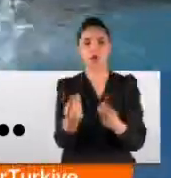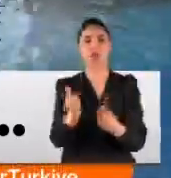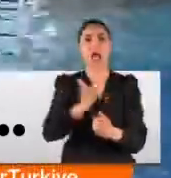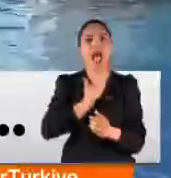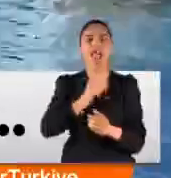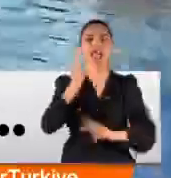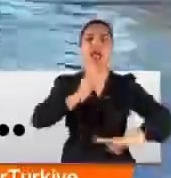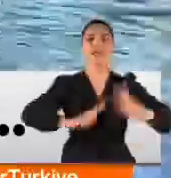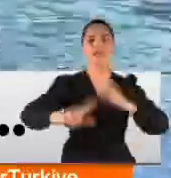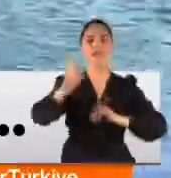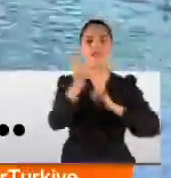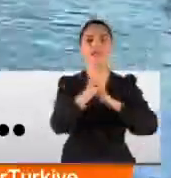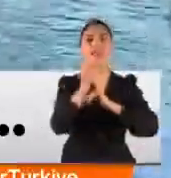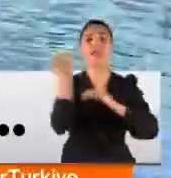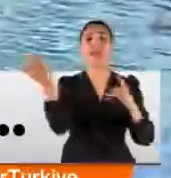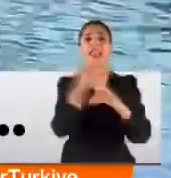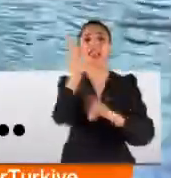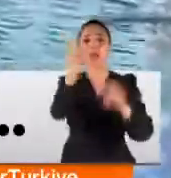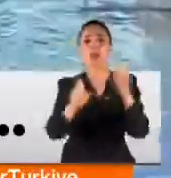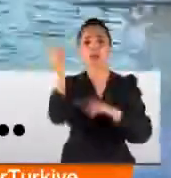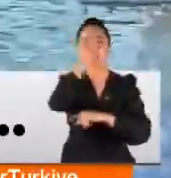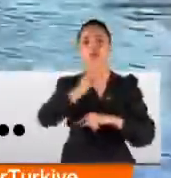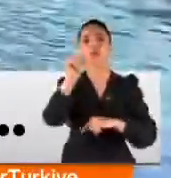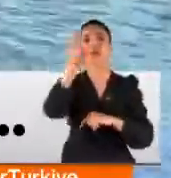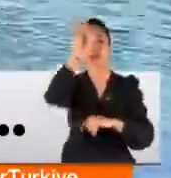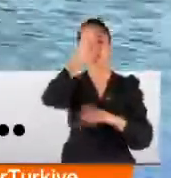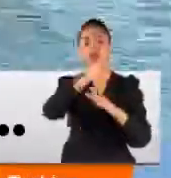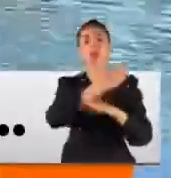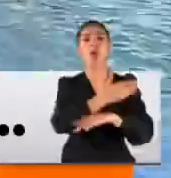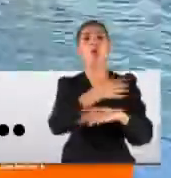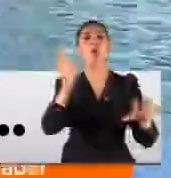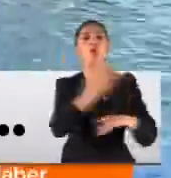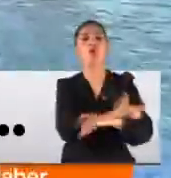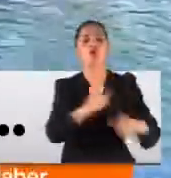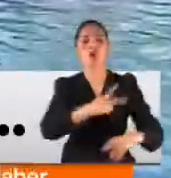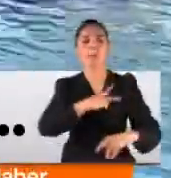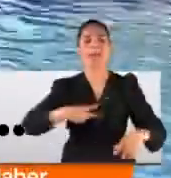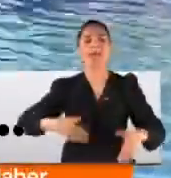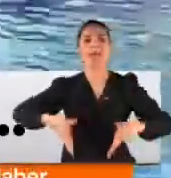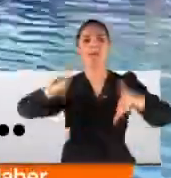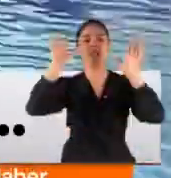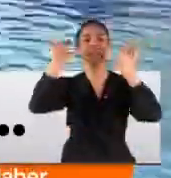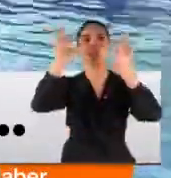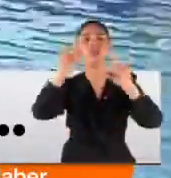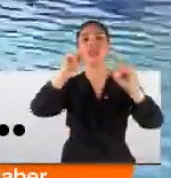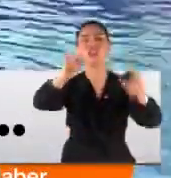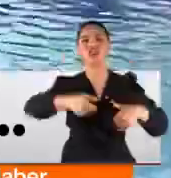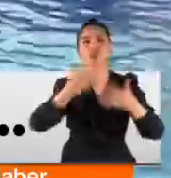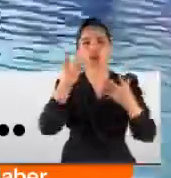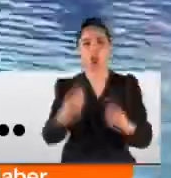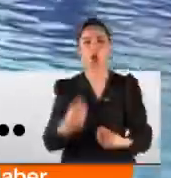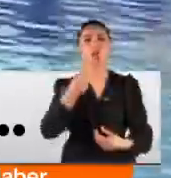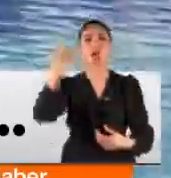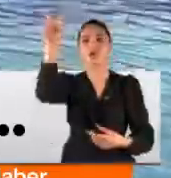kılığındaki darbeciler tarafından İstanbul Büyükşehir Belediye binasına el konulmuştu. Cumhurbaşkanının çağrısının